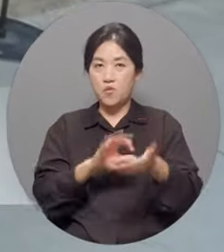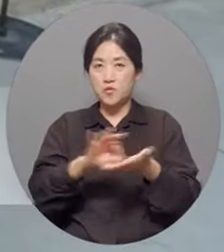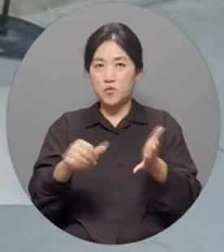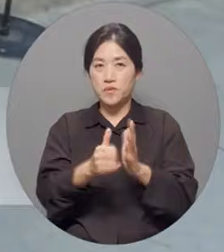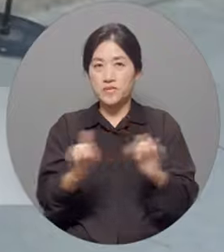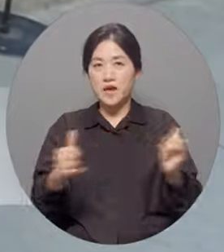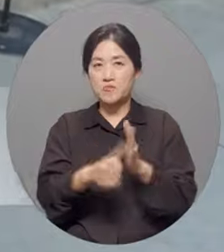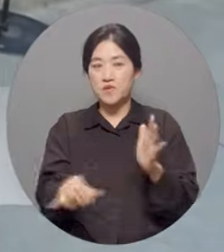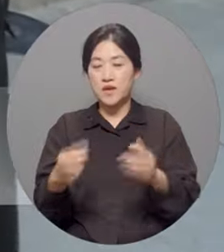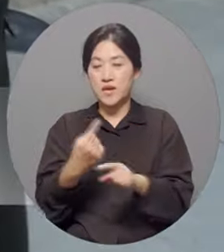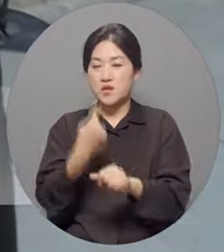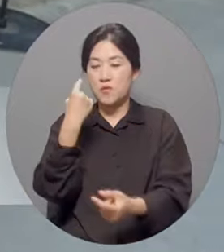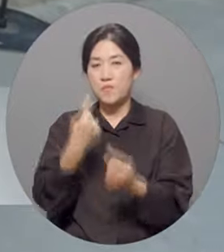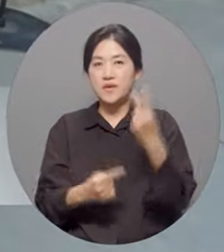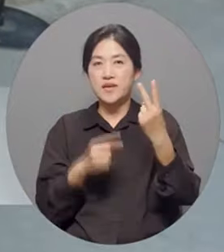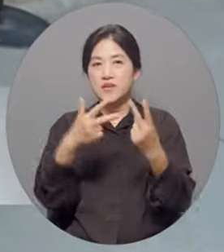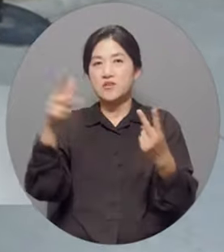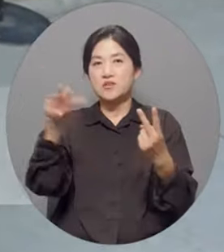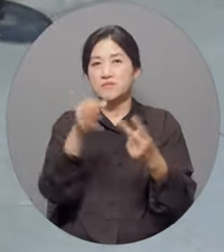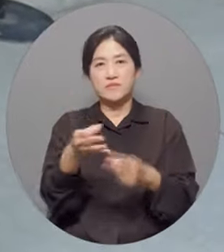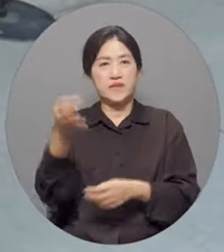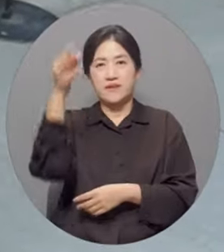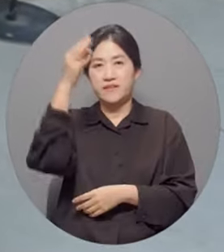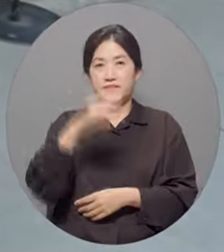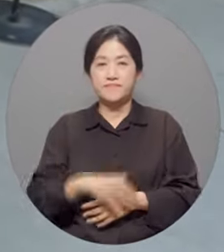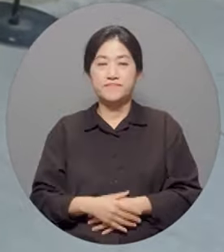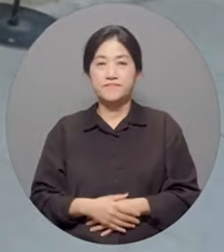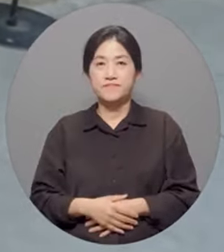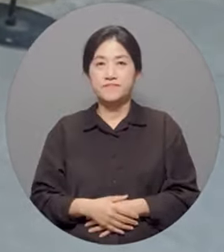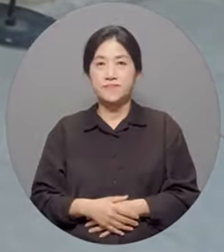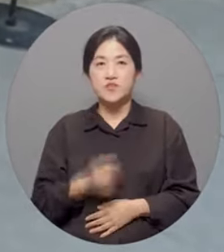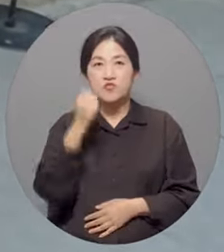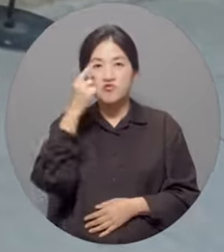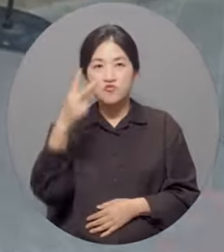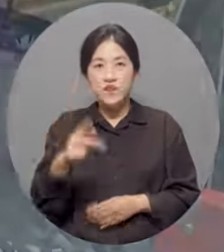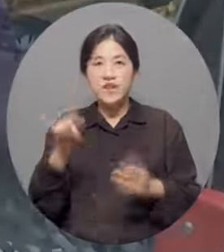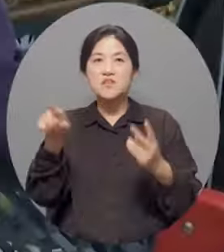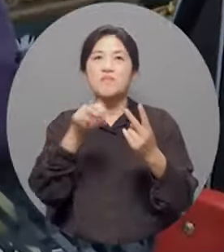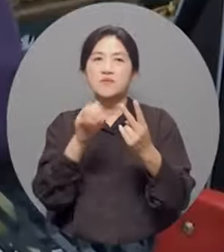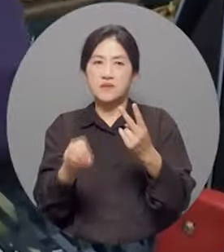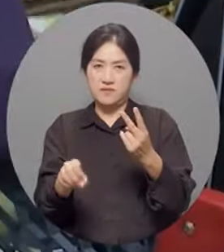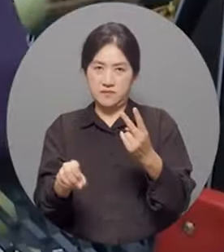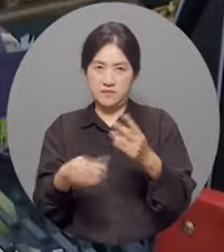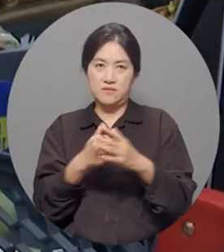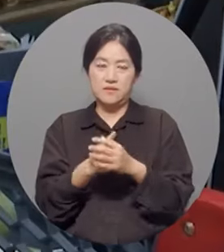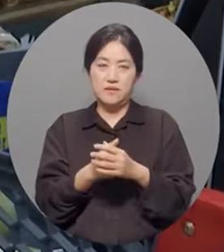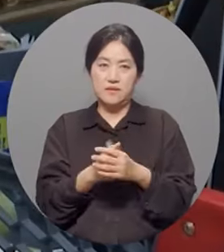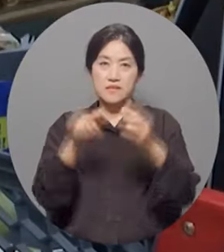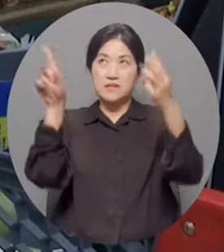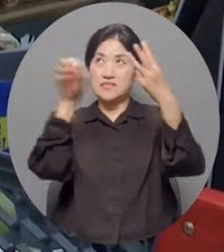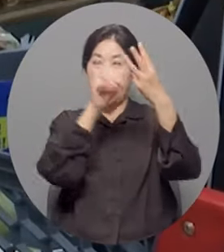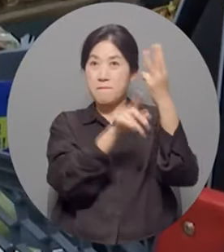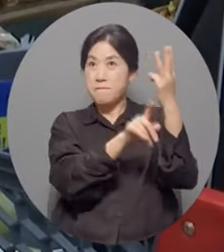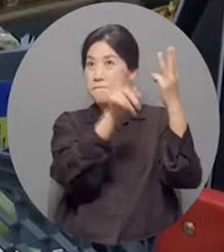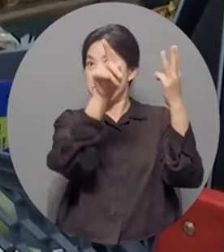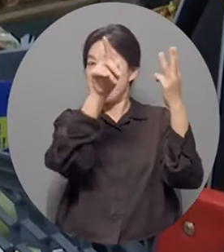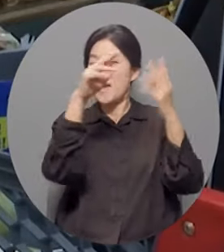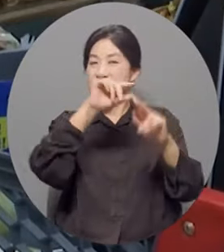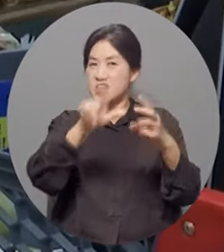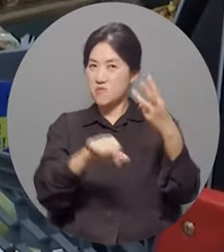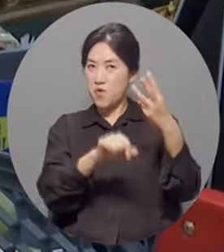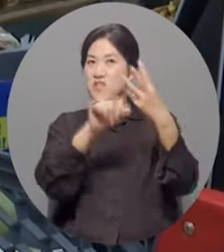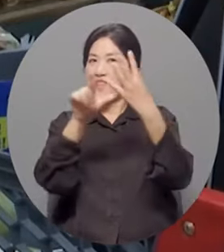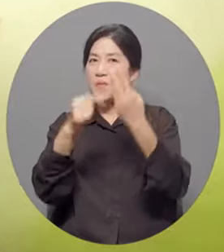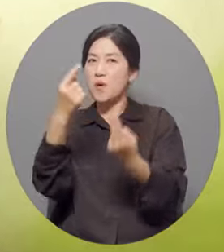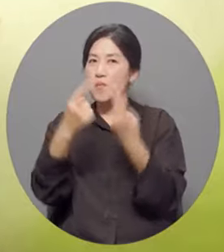물가는 1년 전보다 2.7% 올랐습니다. 두 달 연속 2%대로 3%대를 찍은 지난 2월, 3월에